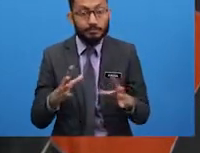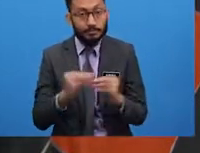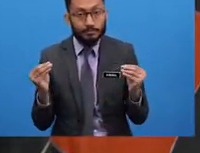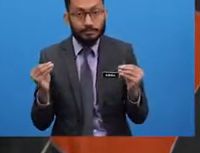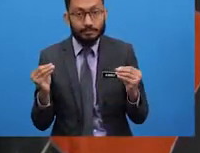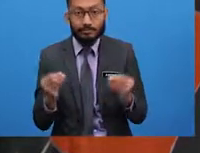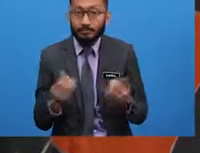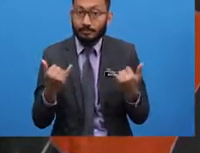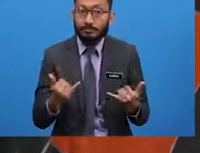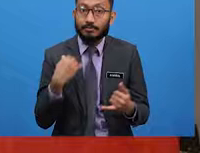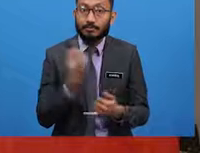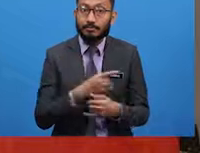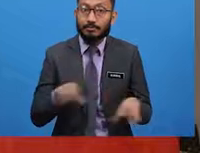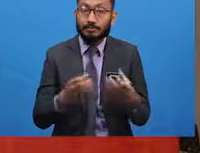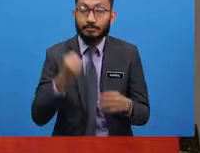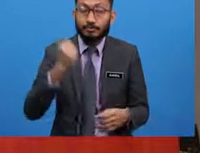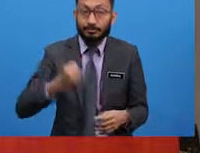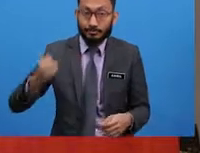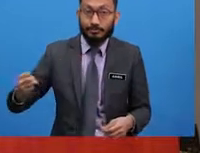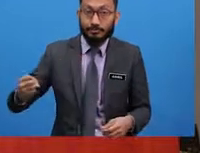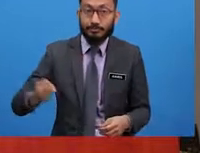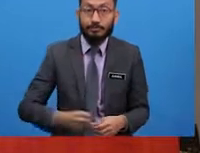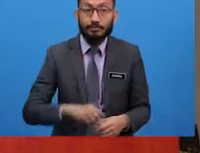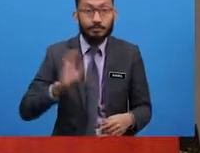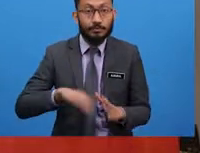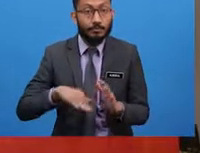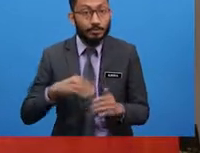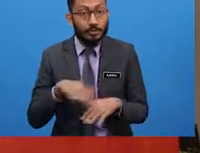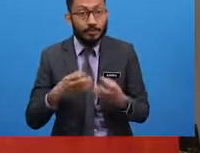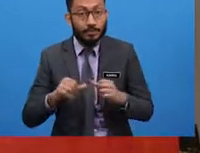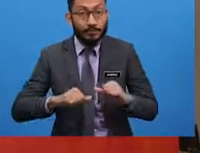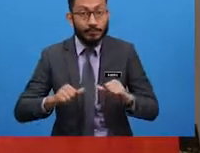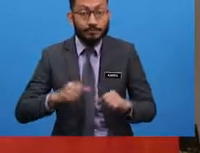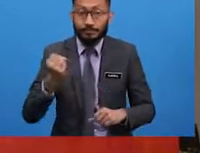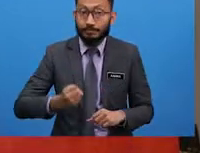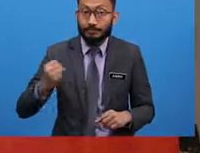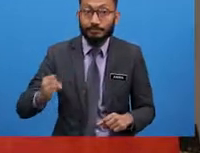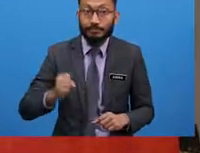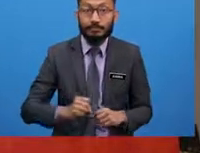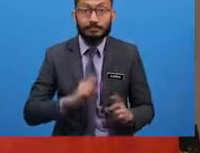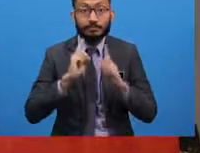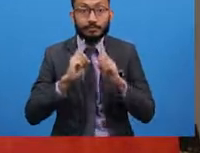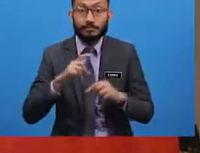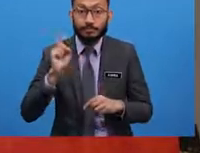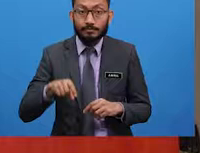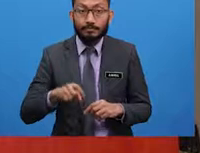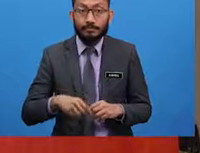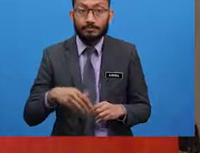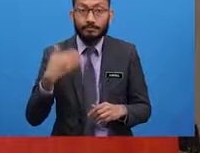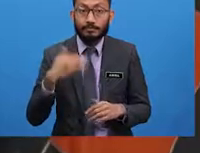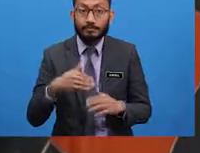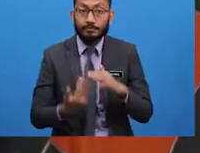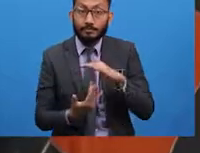lakukan proses menerap. Sebelum melakukan proses menerap, lilin perlulah dipanaskan terlebih dahulu.